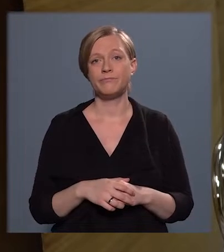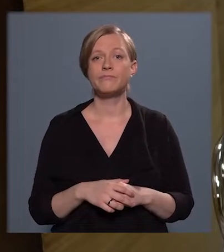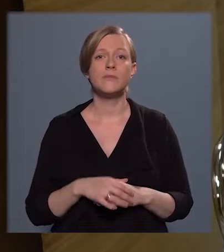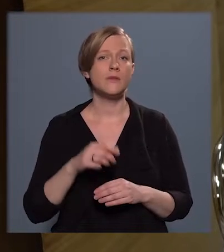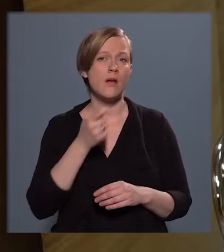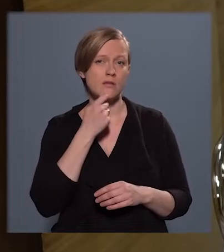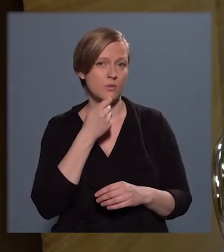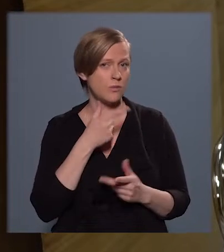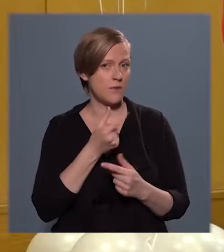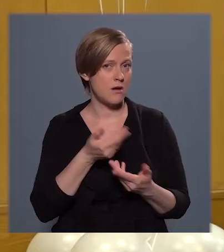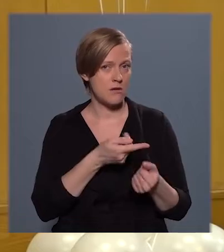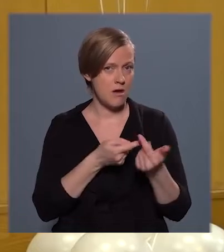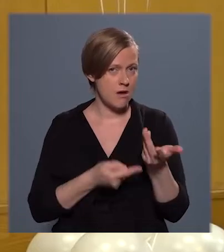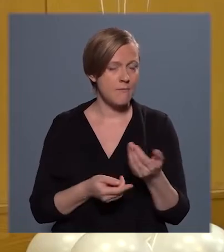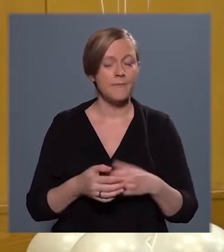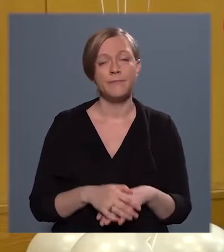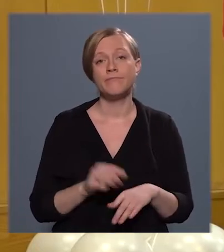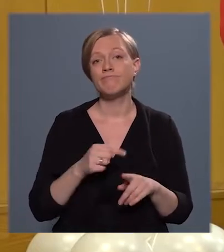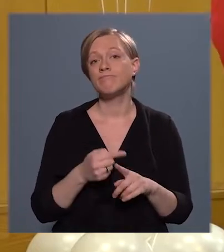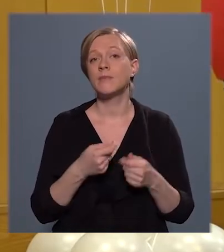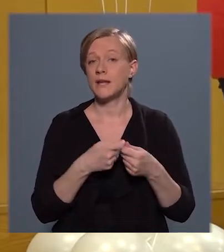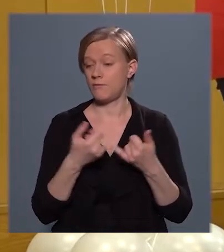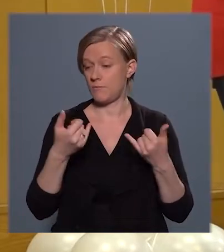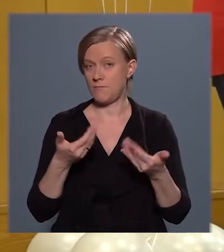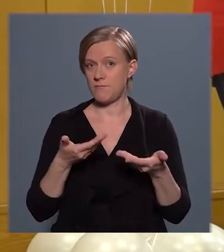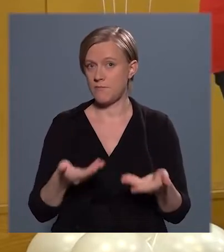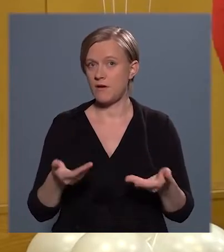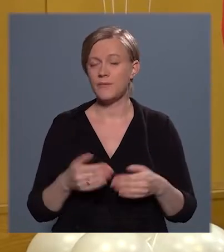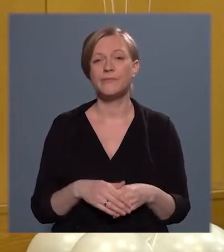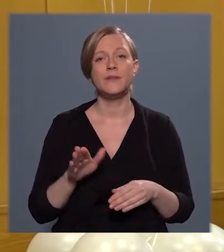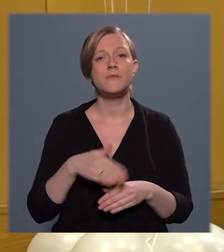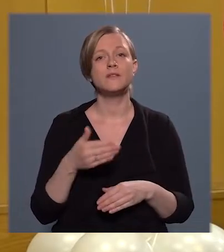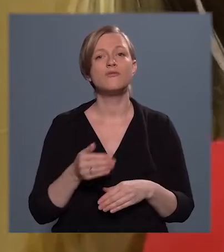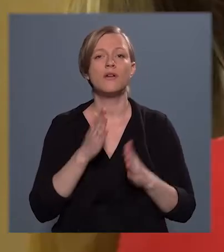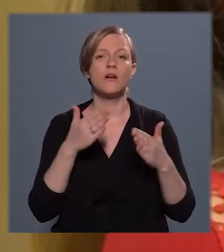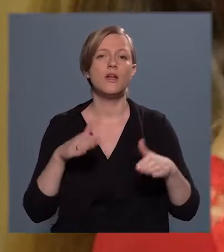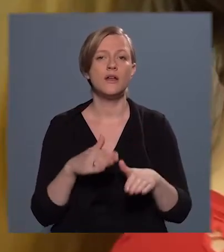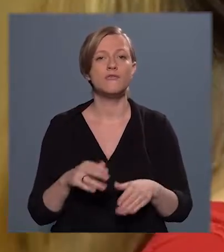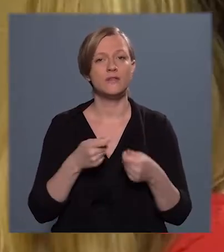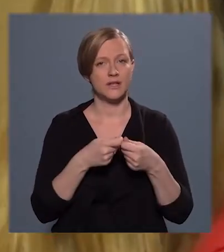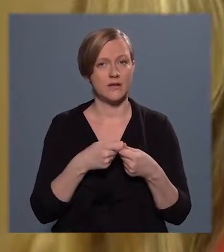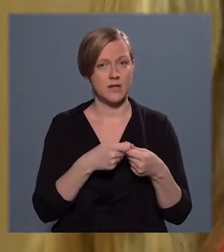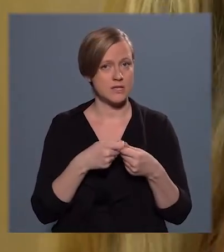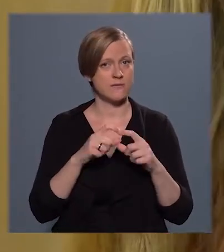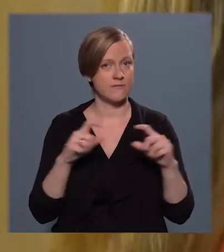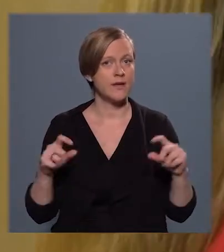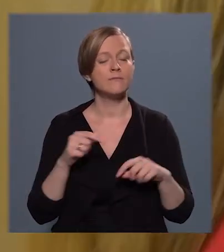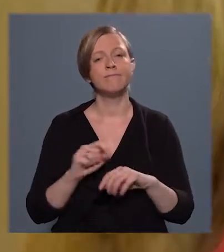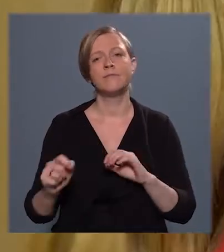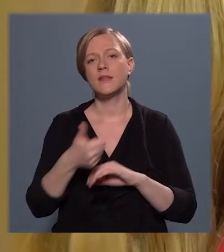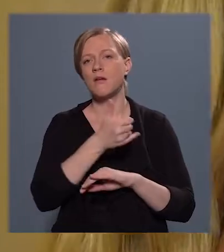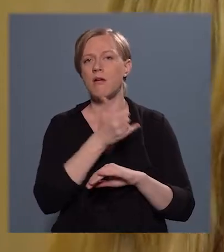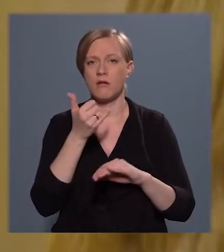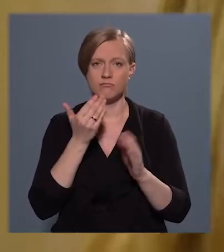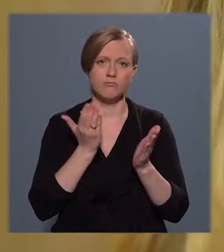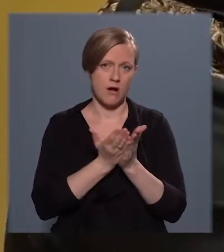gasztronómiai napokat, és ez az a rendezvény a mai, a nemzetiségek karácsonyi rendezvénye, amely 11. alkalommal